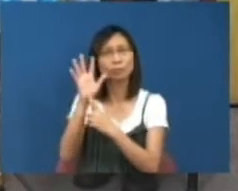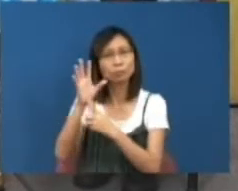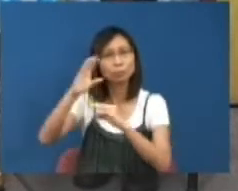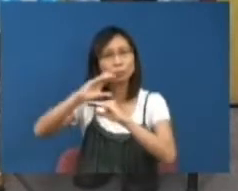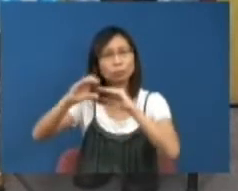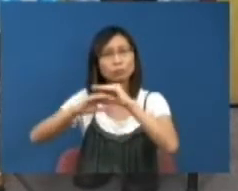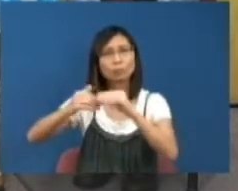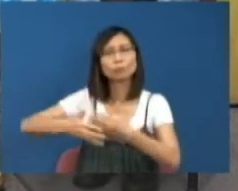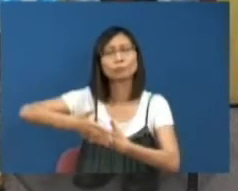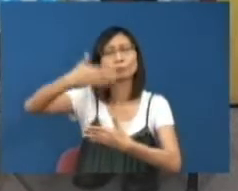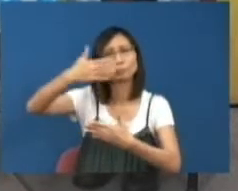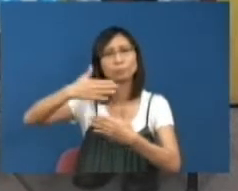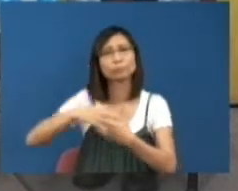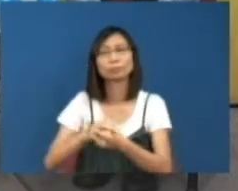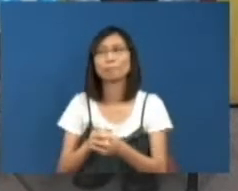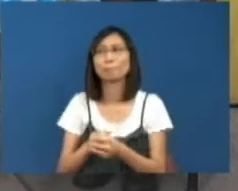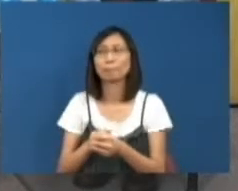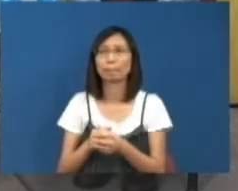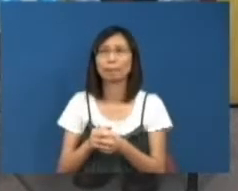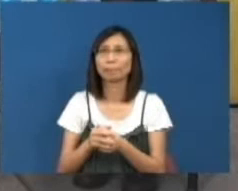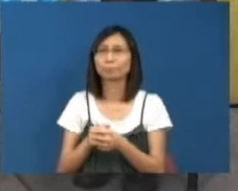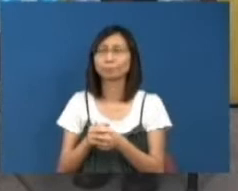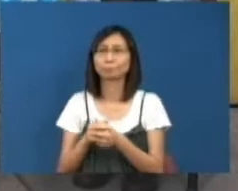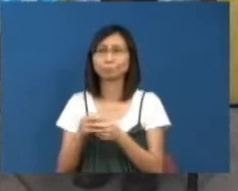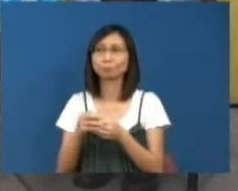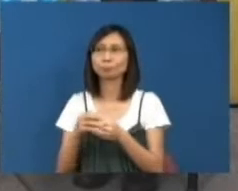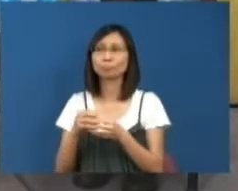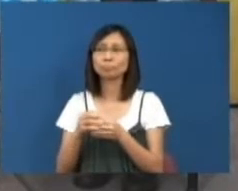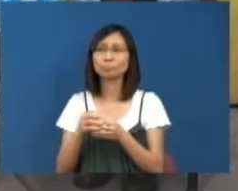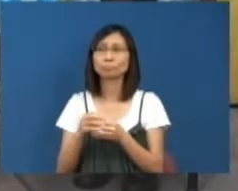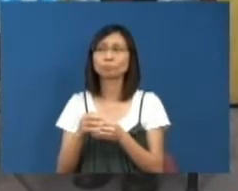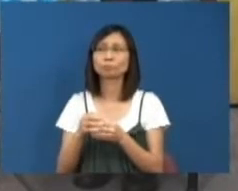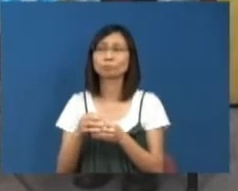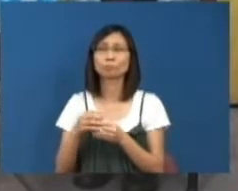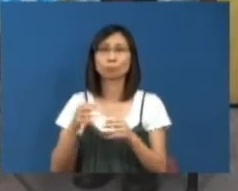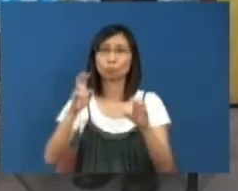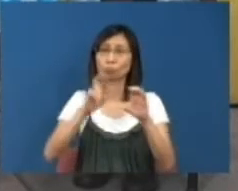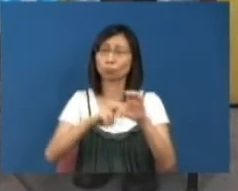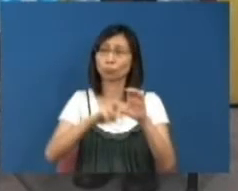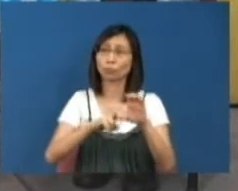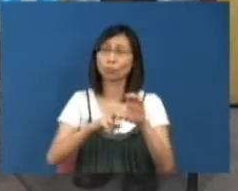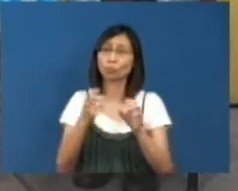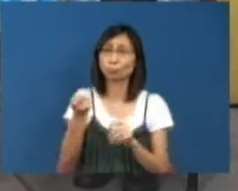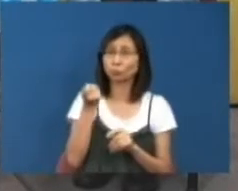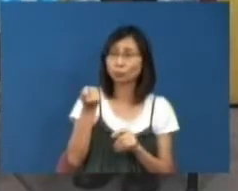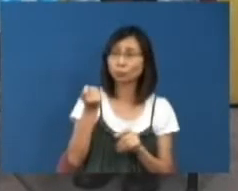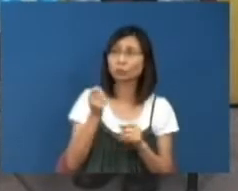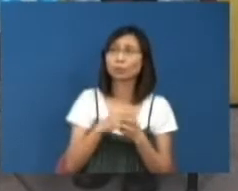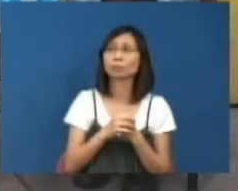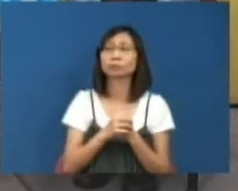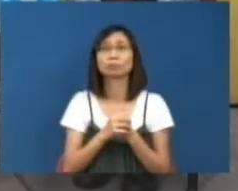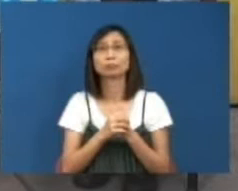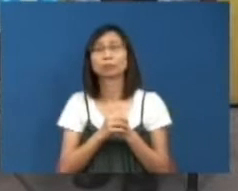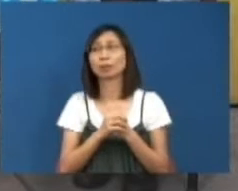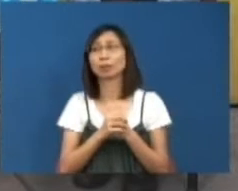啲風力，即係發電嘅 wind turbine， 如果你話喺西貢牛尾海又咁近 geo park 呢、這